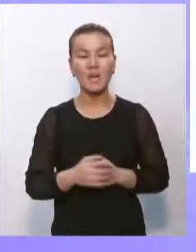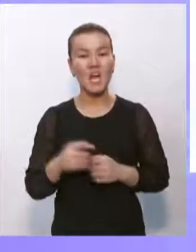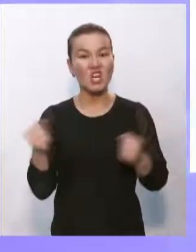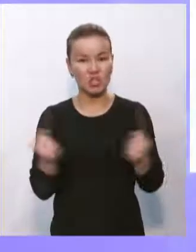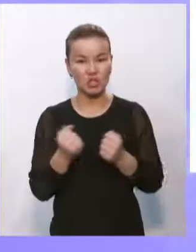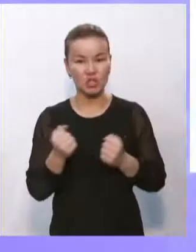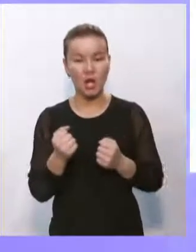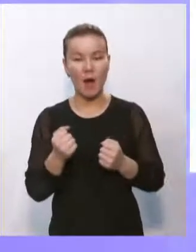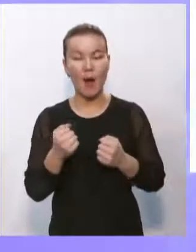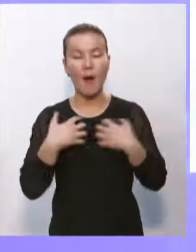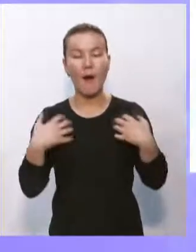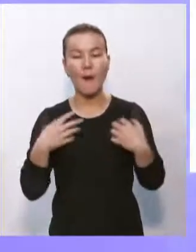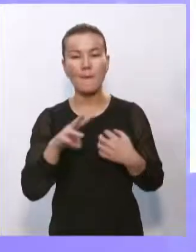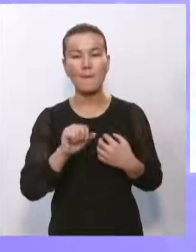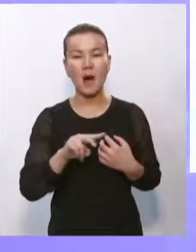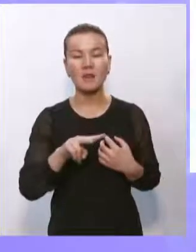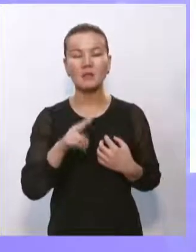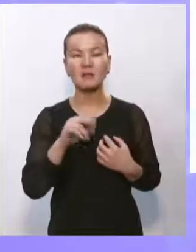Кышында малдар эмне болот?